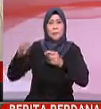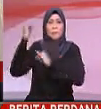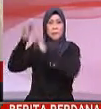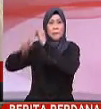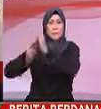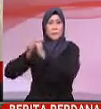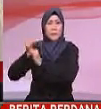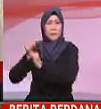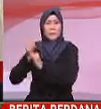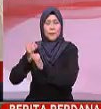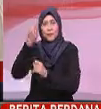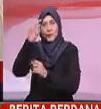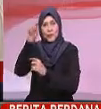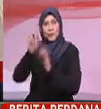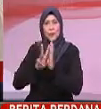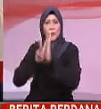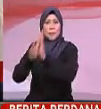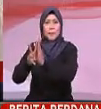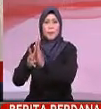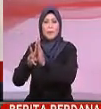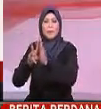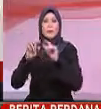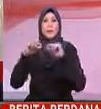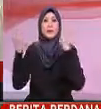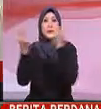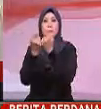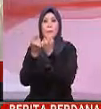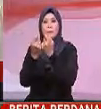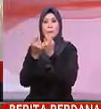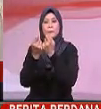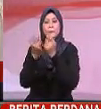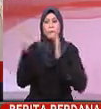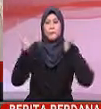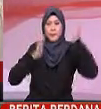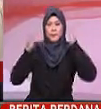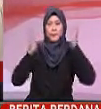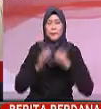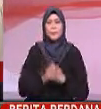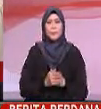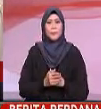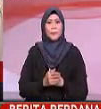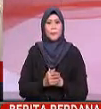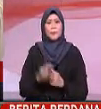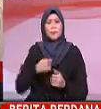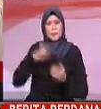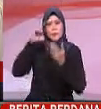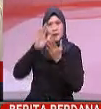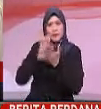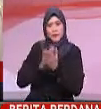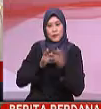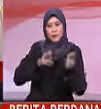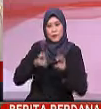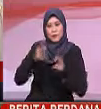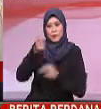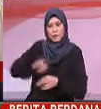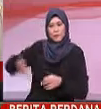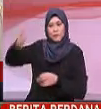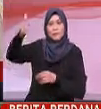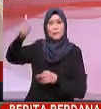demi mewakili pasukan kebangsaan. Saya yakin dan saya percaya pengurusan tertinggi